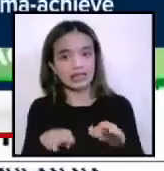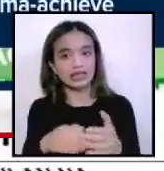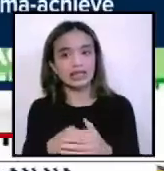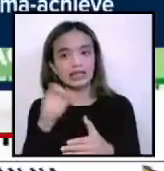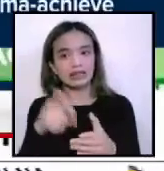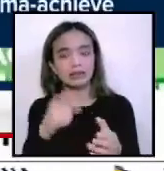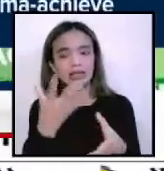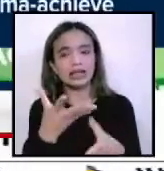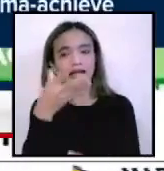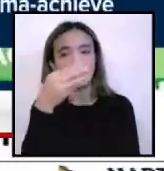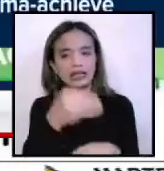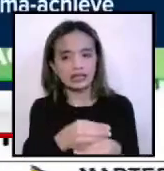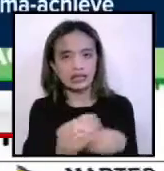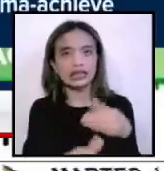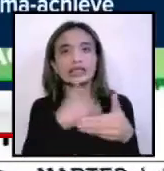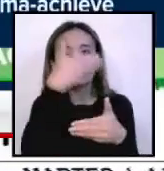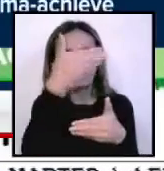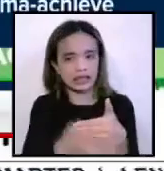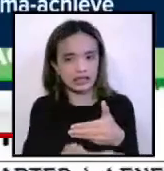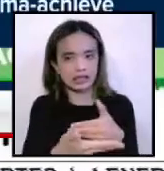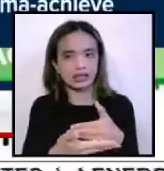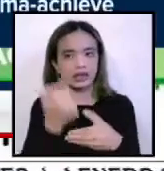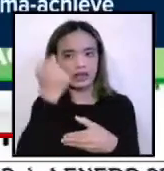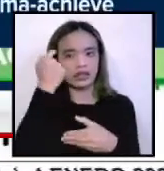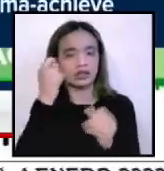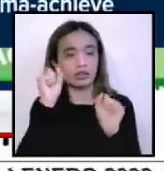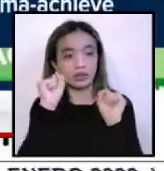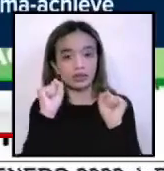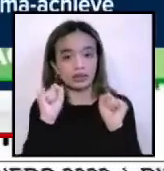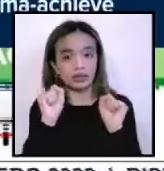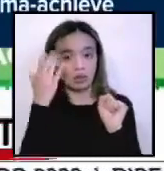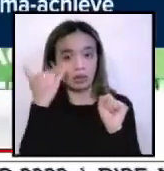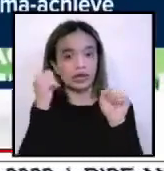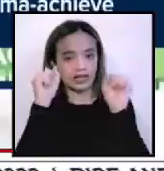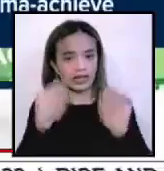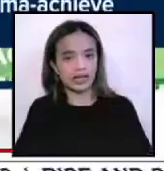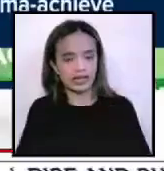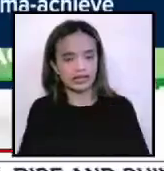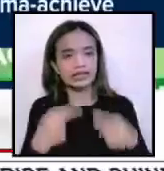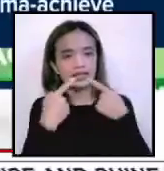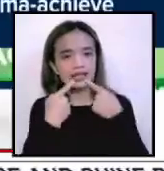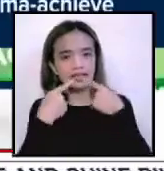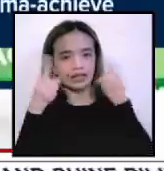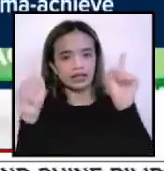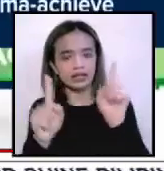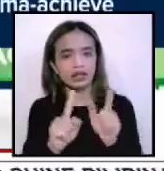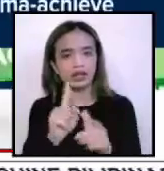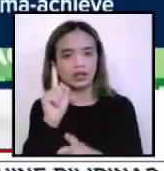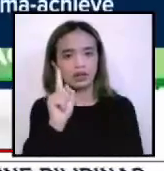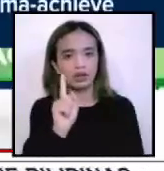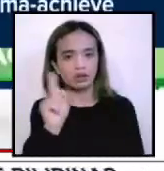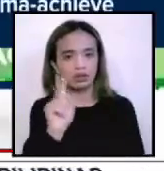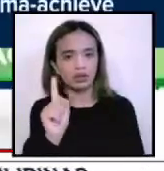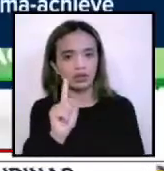siya sa next day sa target para gyud ma-achieve nato ang